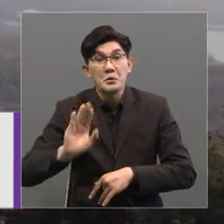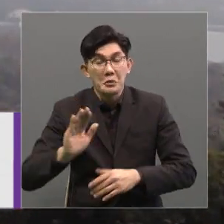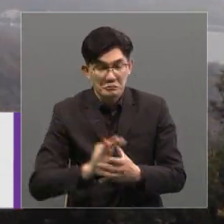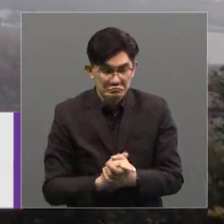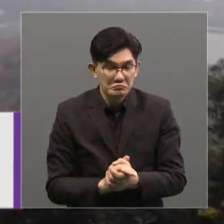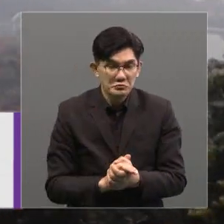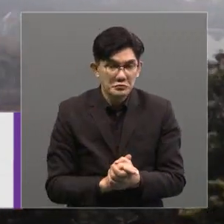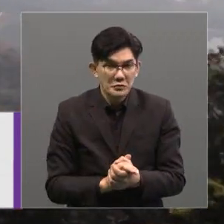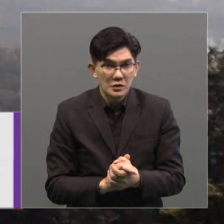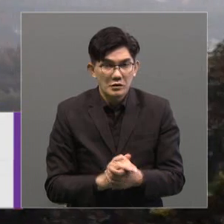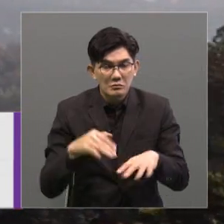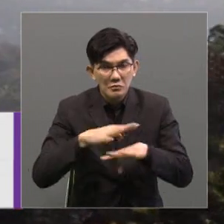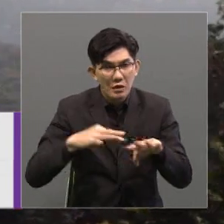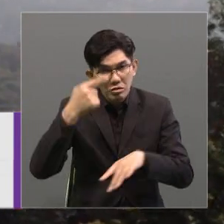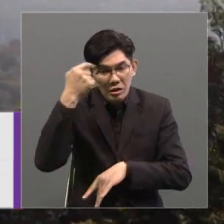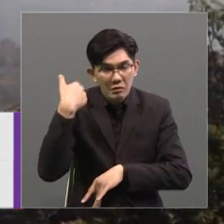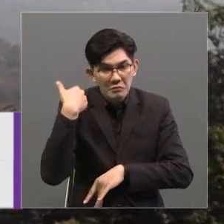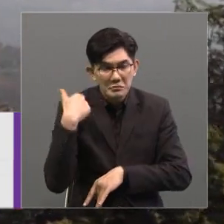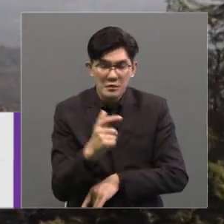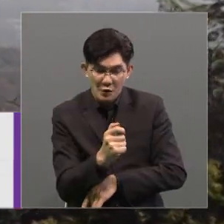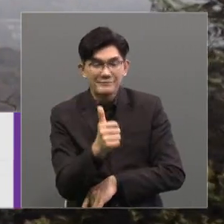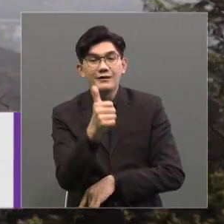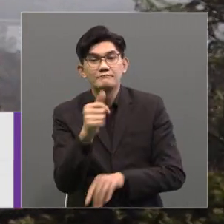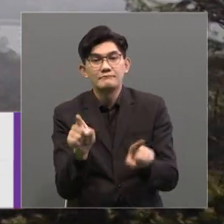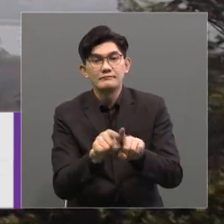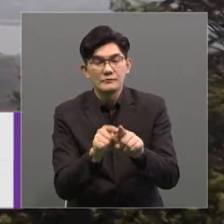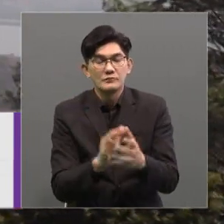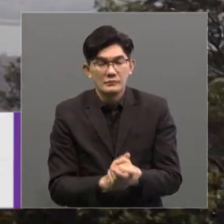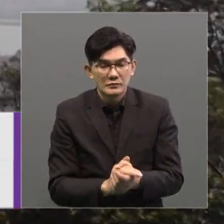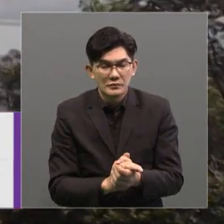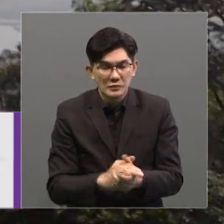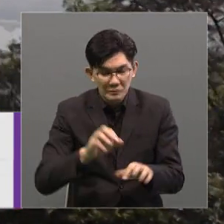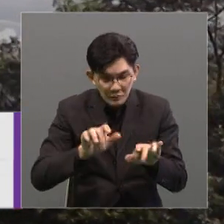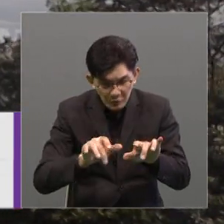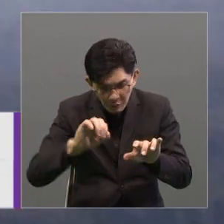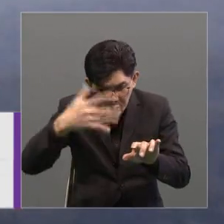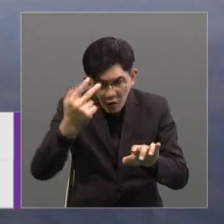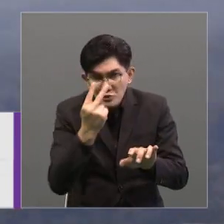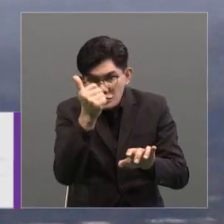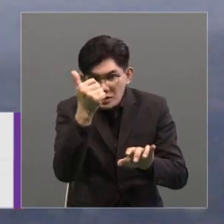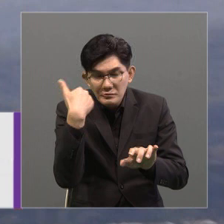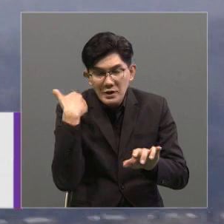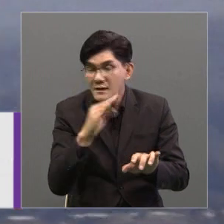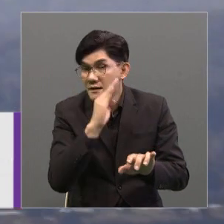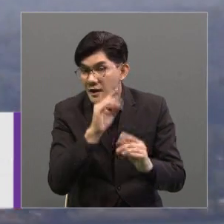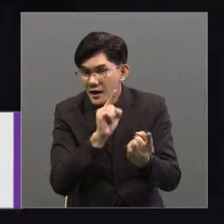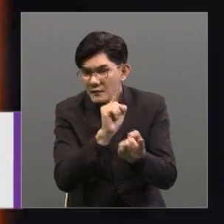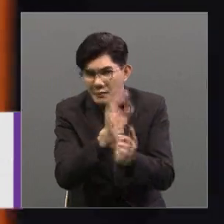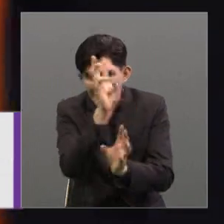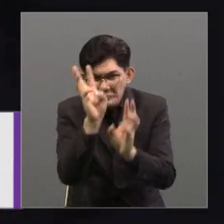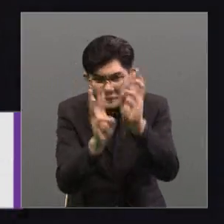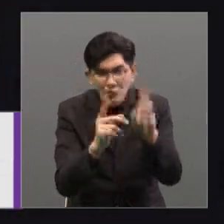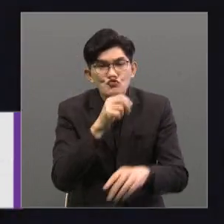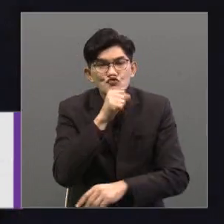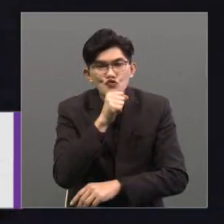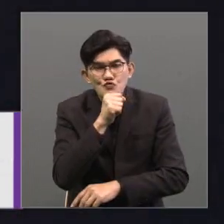www.pollutionclinic.com หรือจะสแกน QR code ที่ทางโรงพยาบาลเขาจัดทำเอาไว้ก็ได้นะครับคุณผู้ชมไปเสิร์ชหาแล้วเข้าไปดูได้นะครับหากพบว่า าฝุ่นอยู่ในระดับ